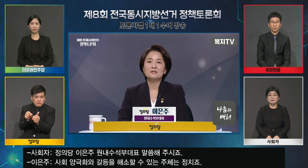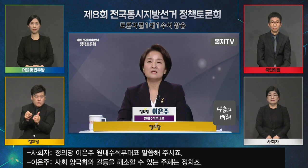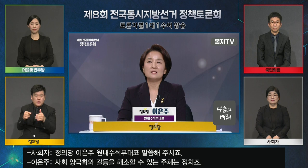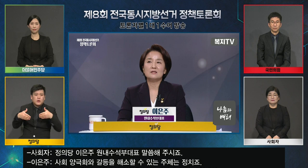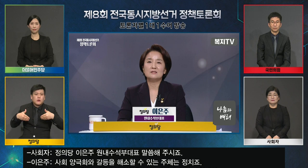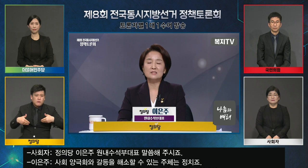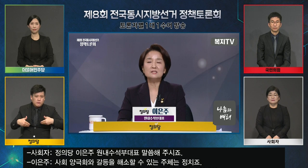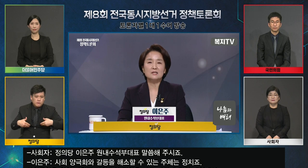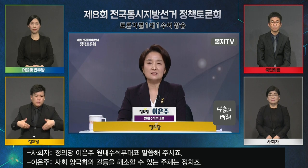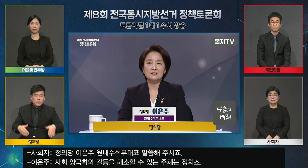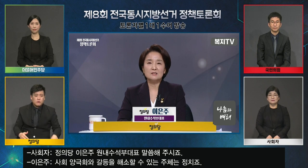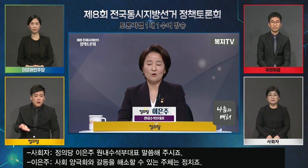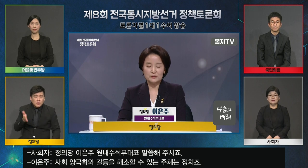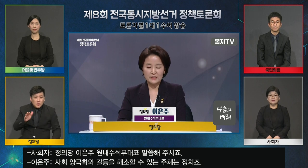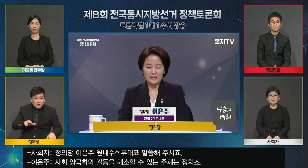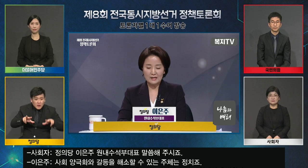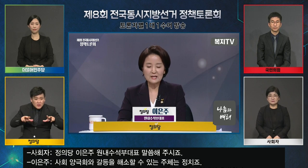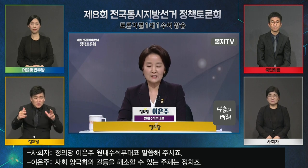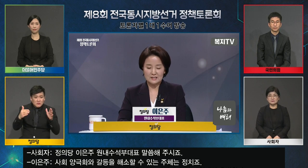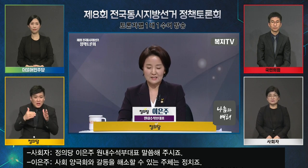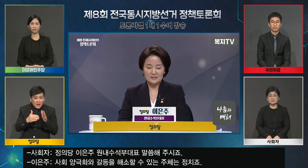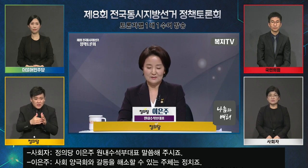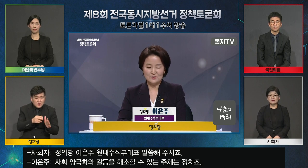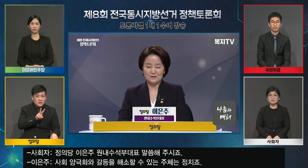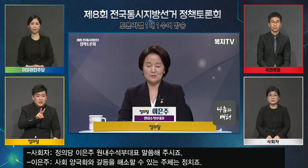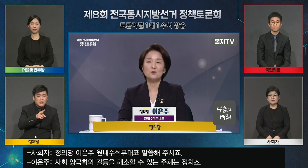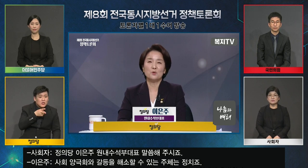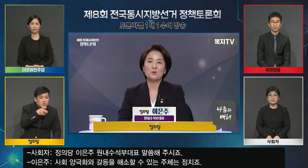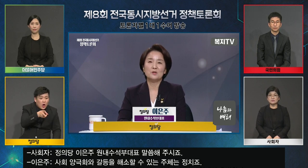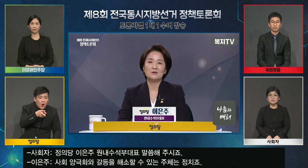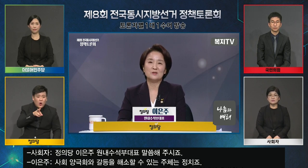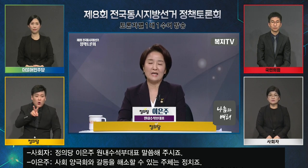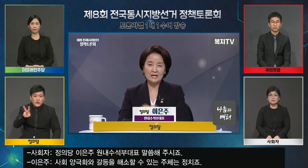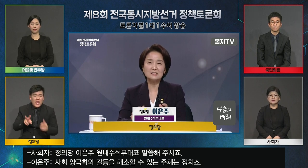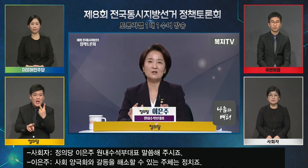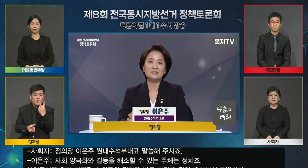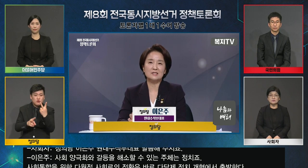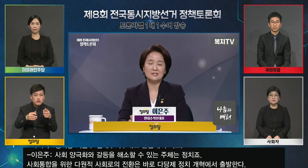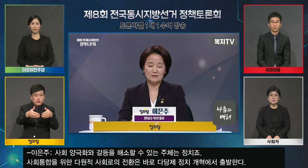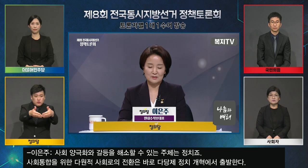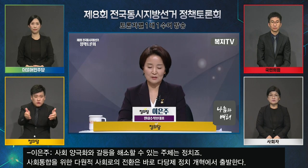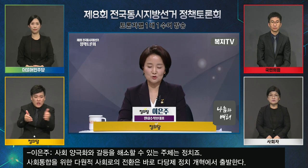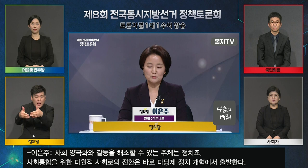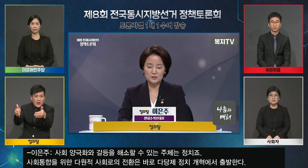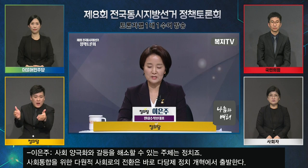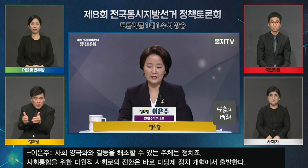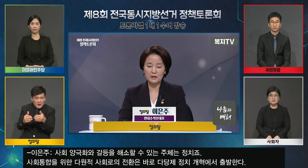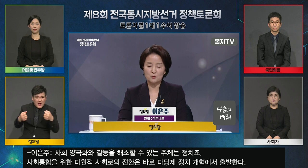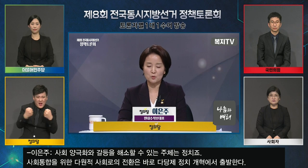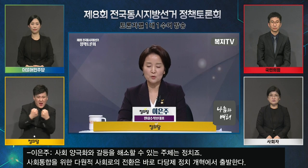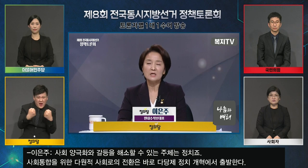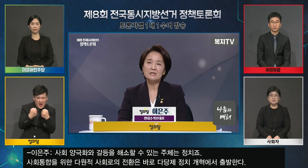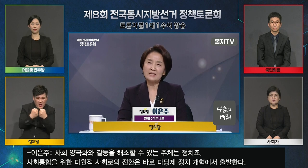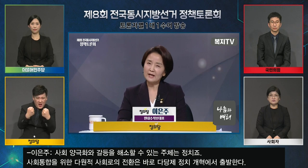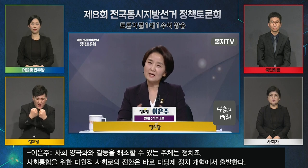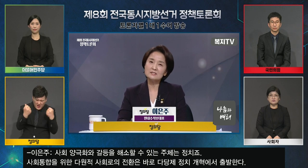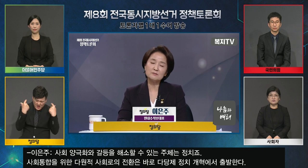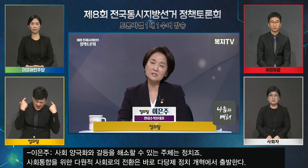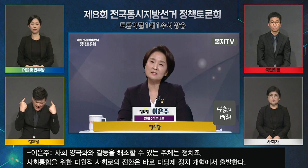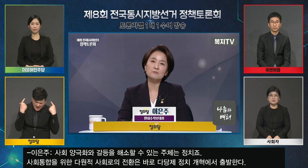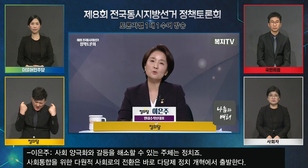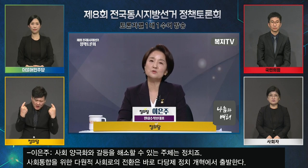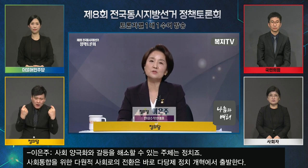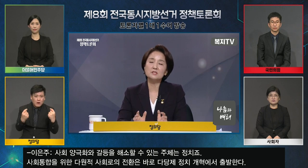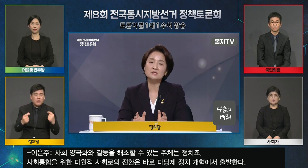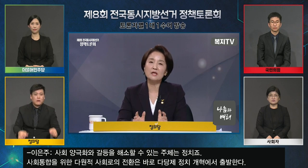그런데 지금까지 거대 양당이 서로 양극화된 다툼을 진행했고 다양한